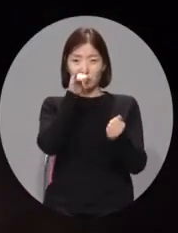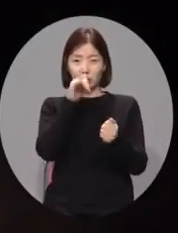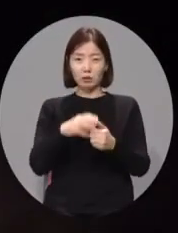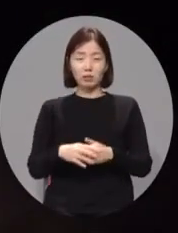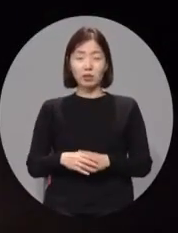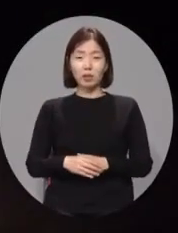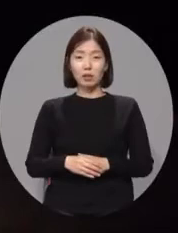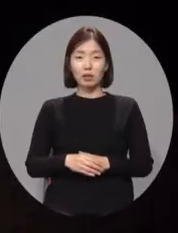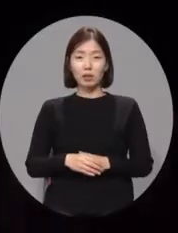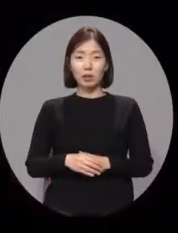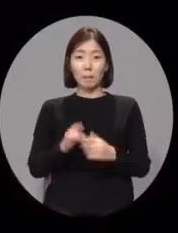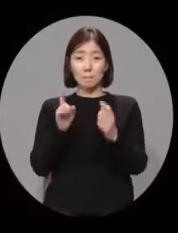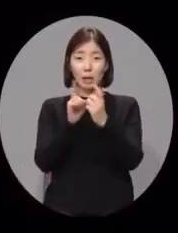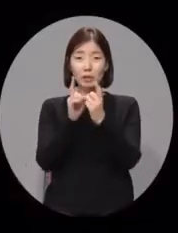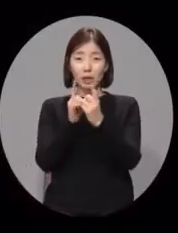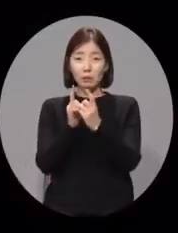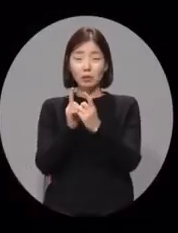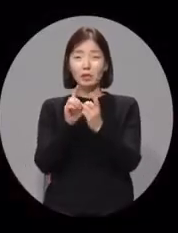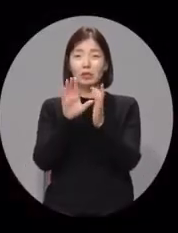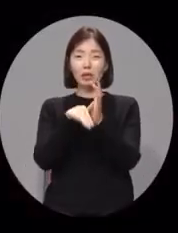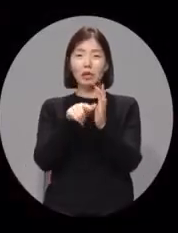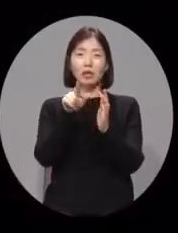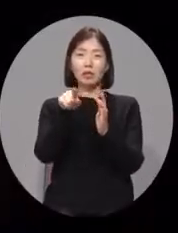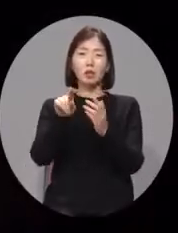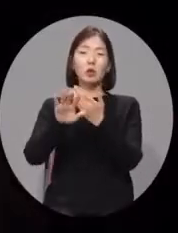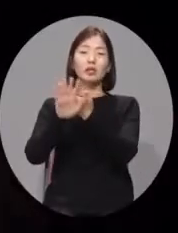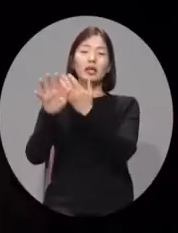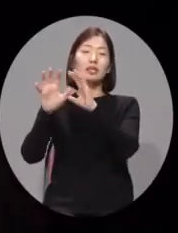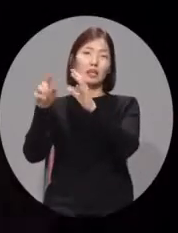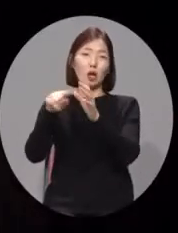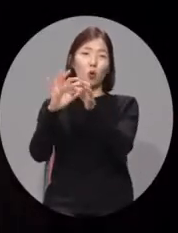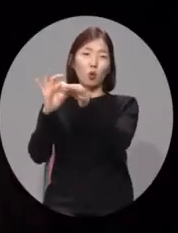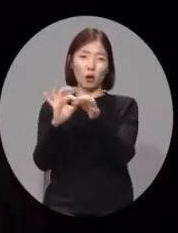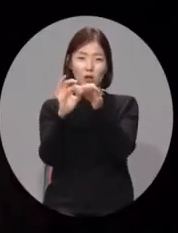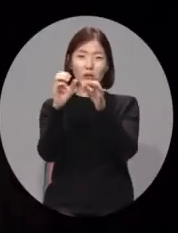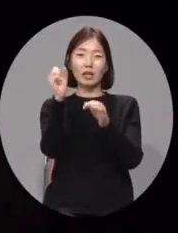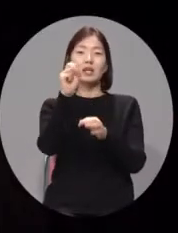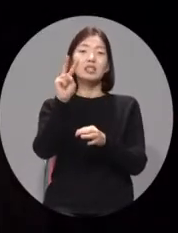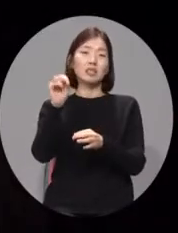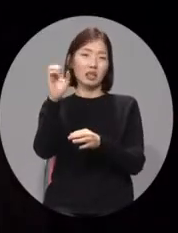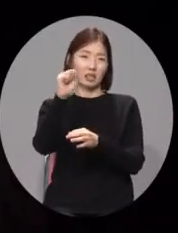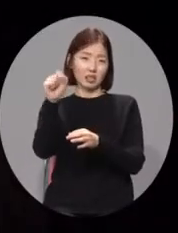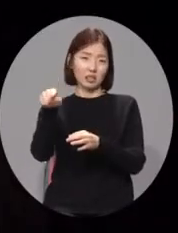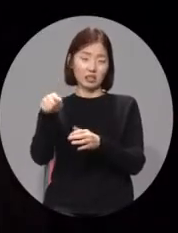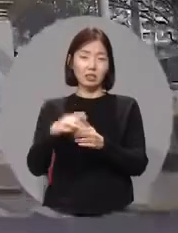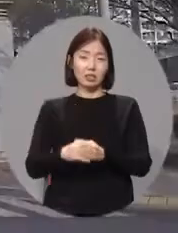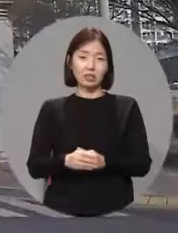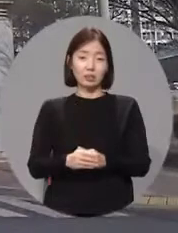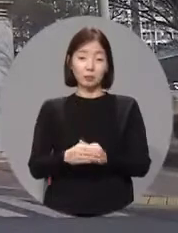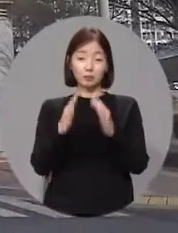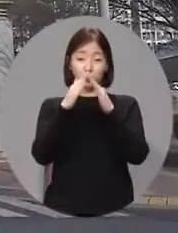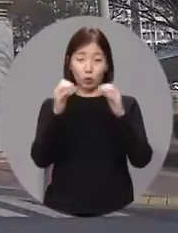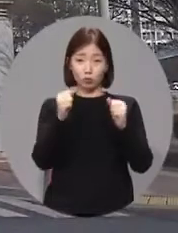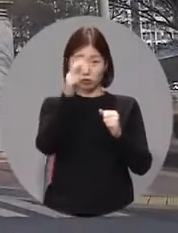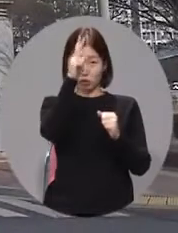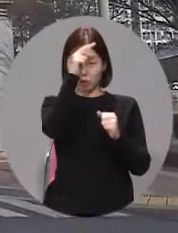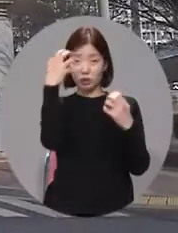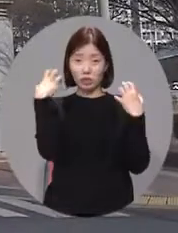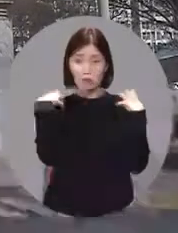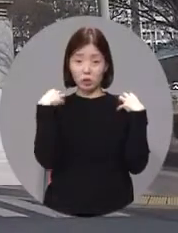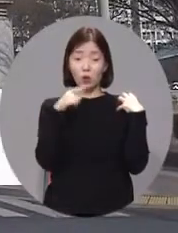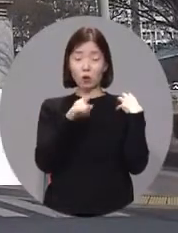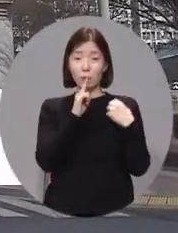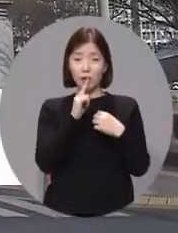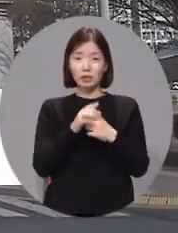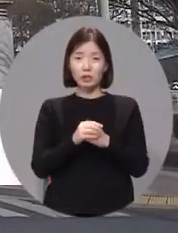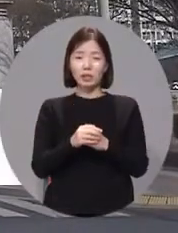있습니다. 만남은 이번에도 해외 채팅 어플을 통해 이루어진 것으로 조사됐습니다. 전북경찰청